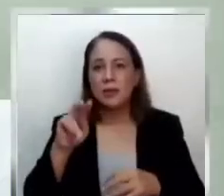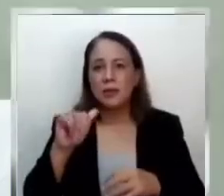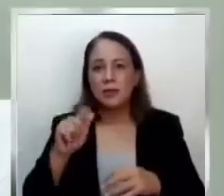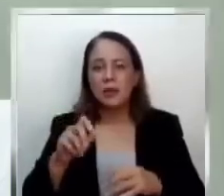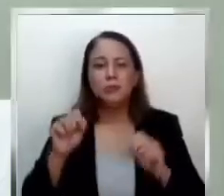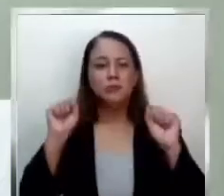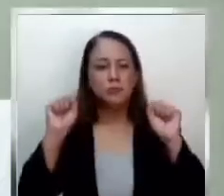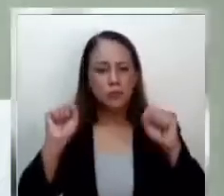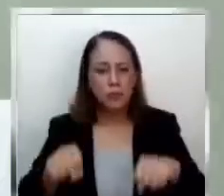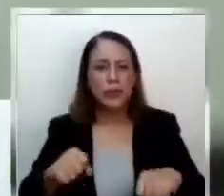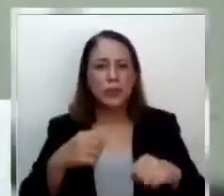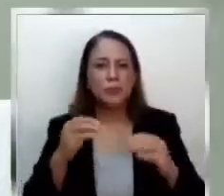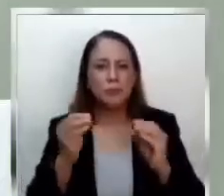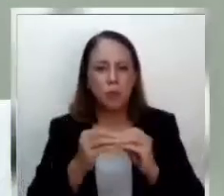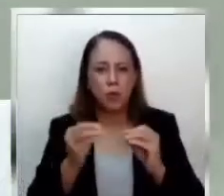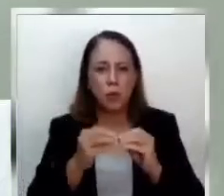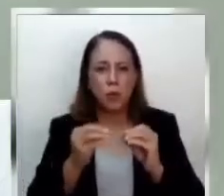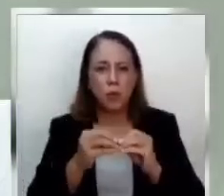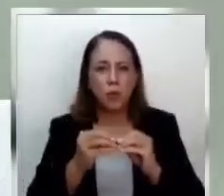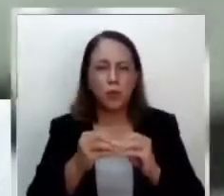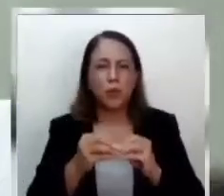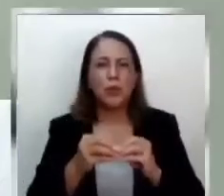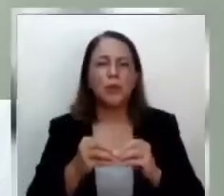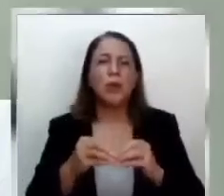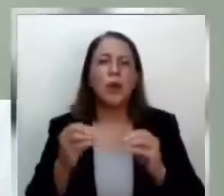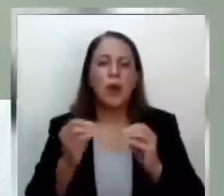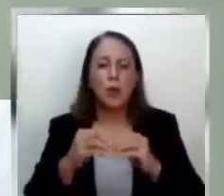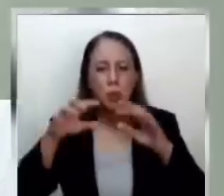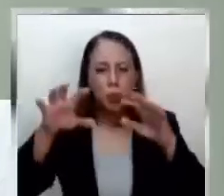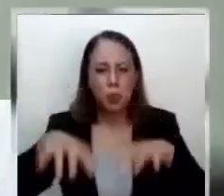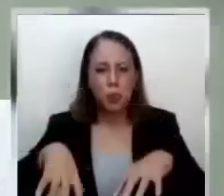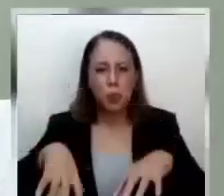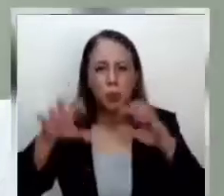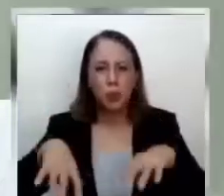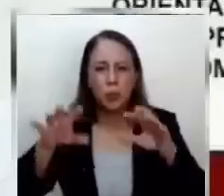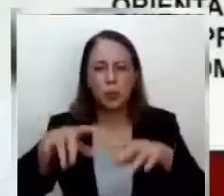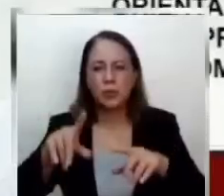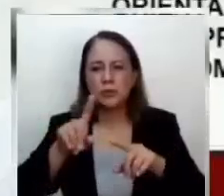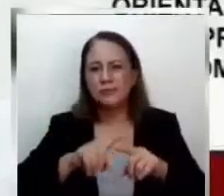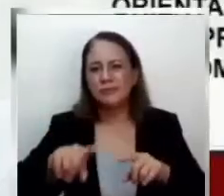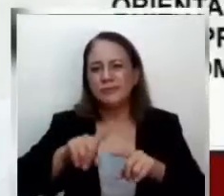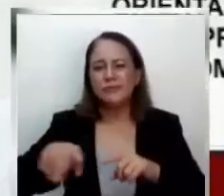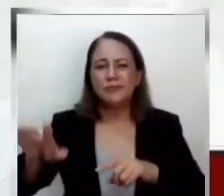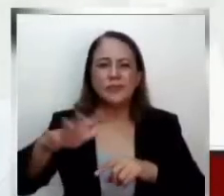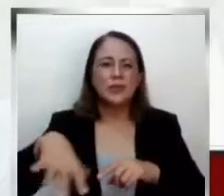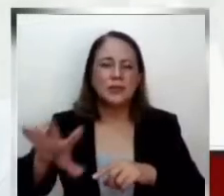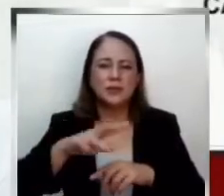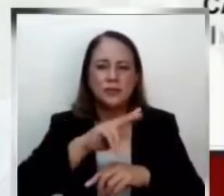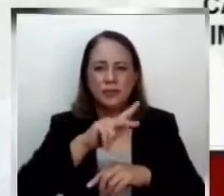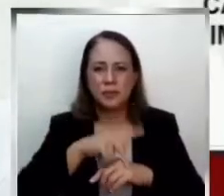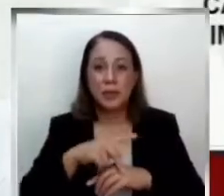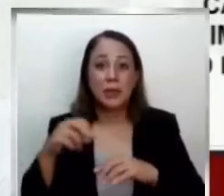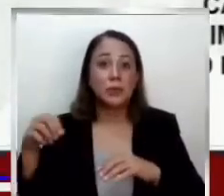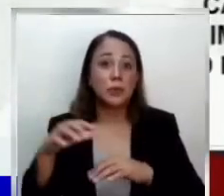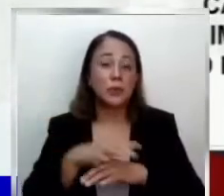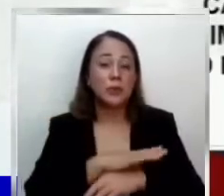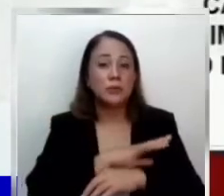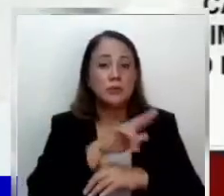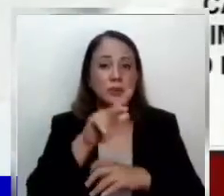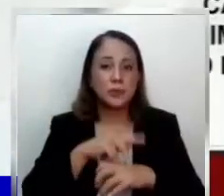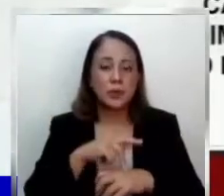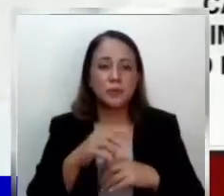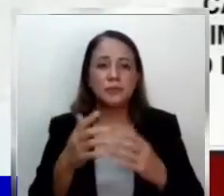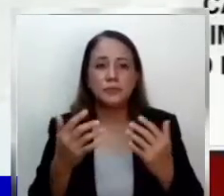na mas marami kaysa normal ang ulang bubuho sa ilang lugar sa bansa. Naapektuhan ng ating bansa, lalong-lalo na